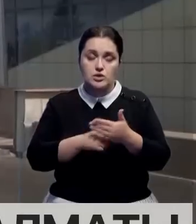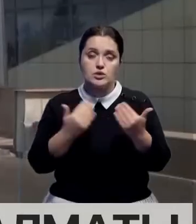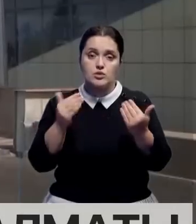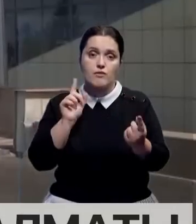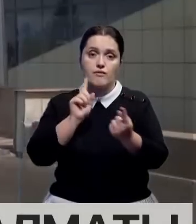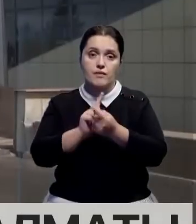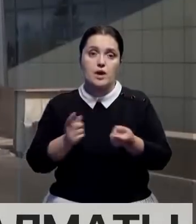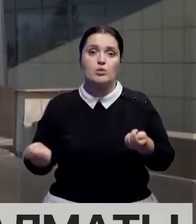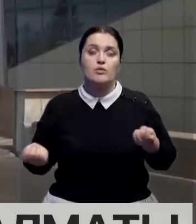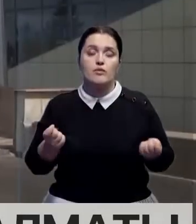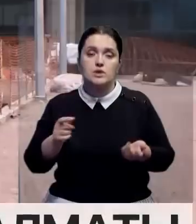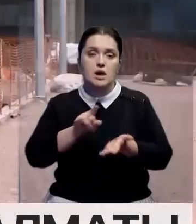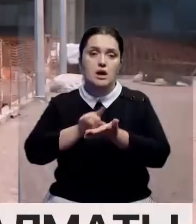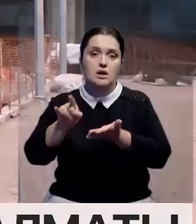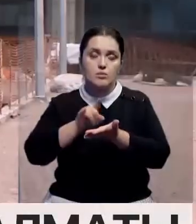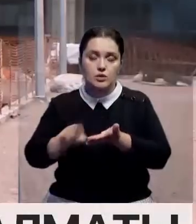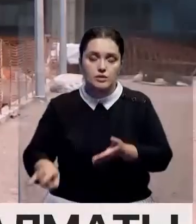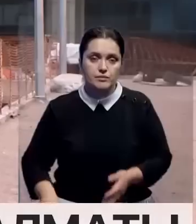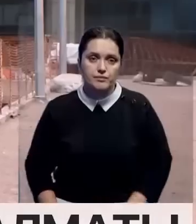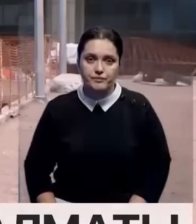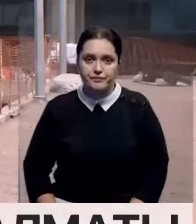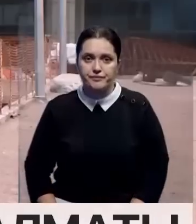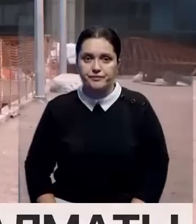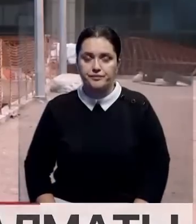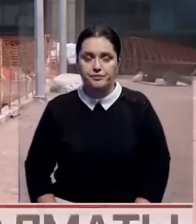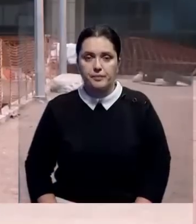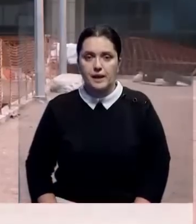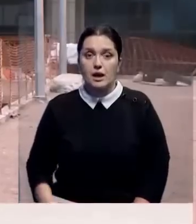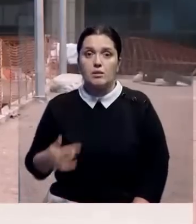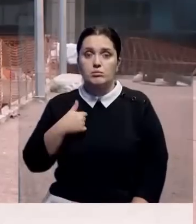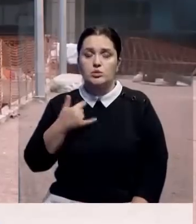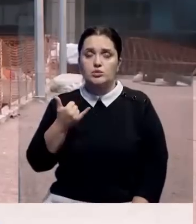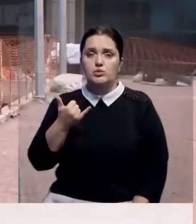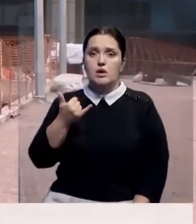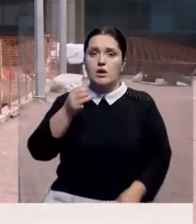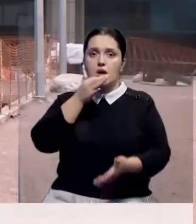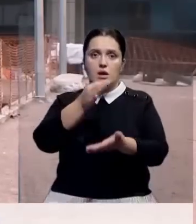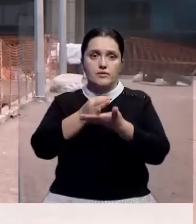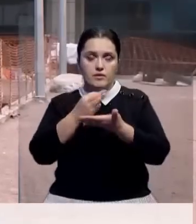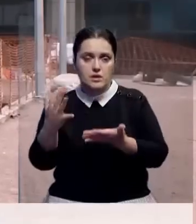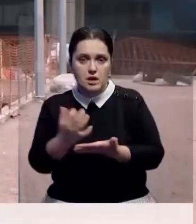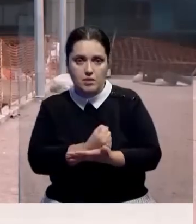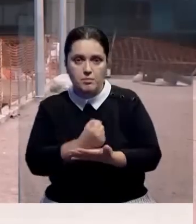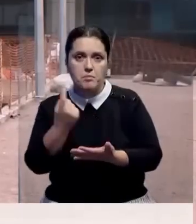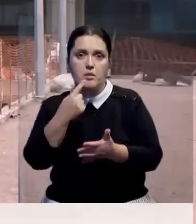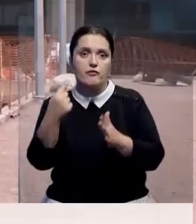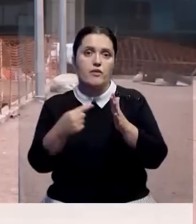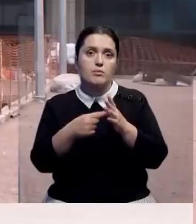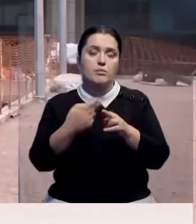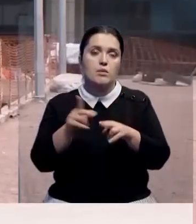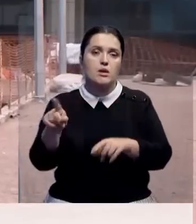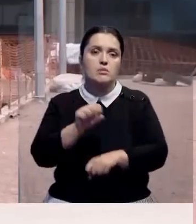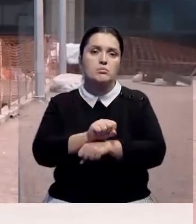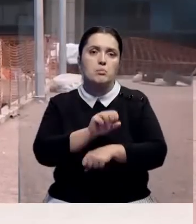встречу с руководством аэропорта. Мы сегодня услышали много ответов на вопросы. Первый вопрос касался парковки. Вот